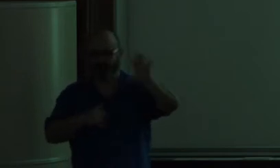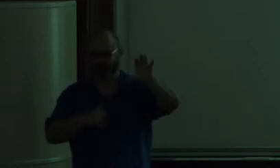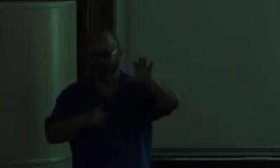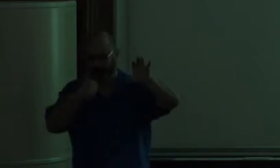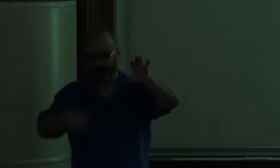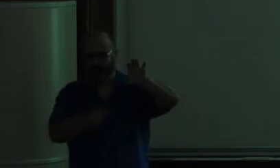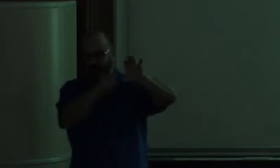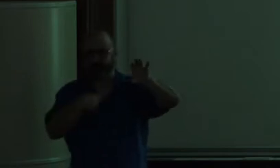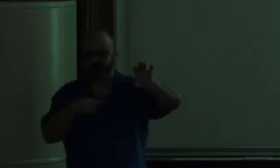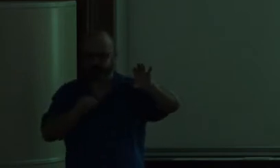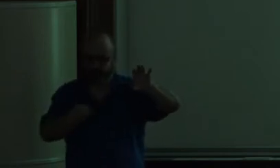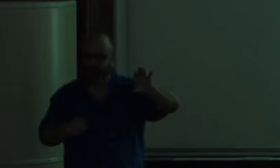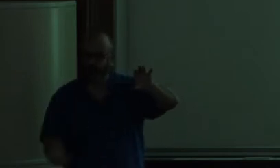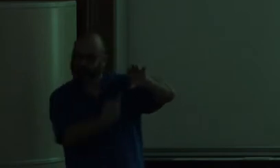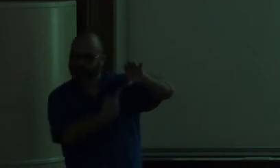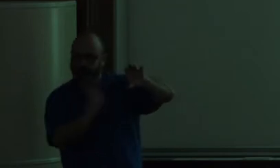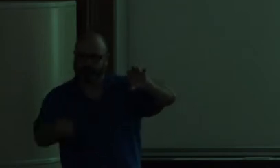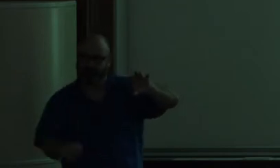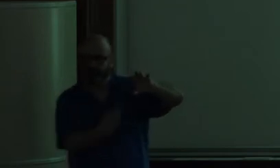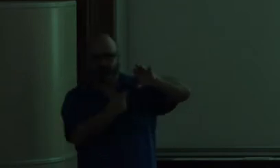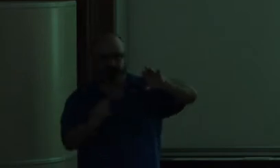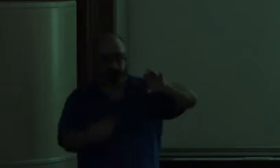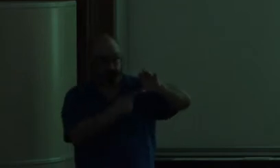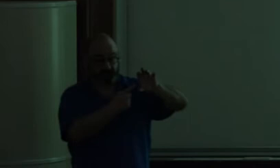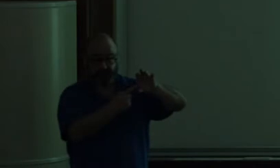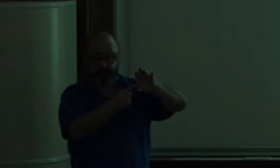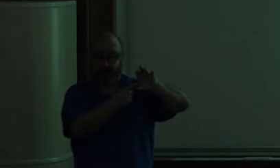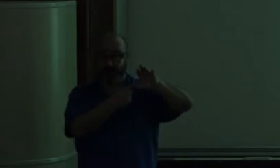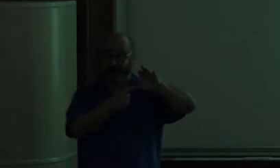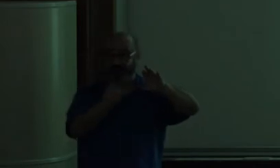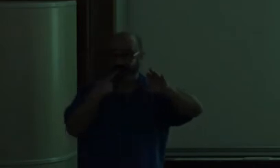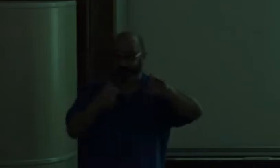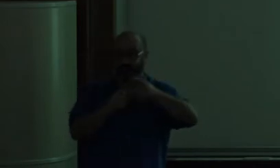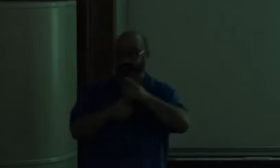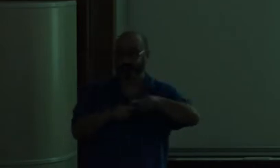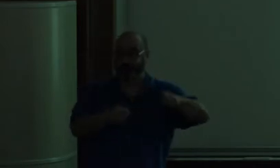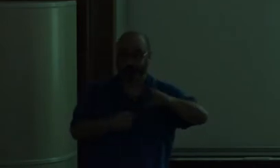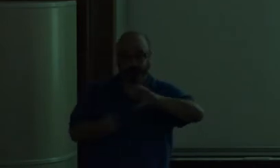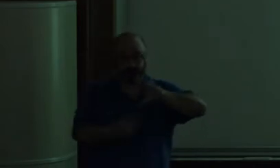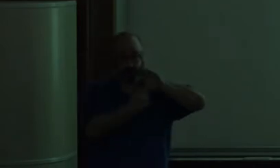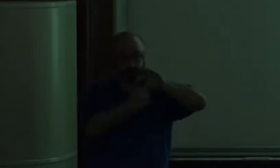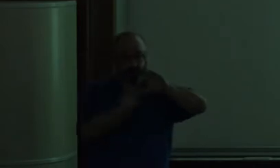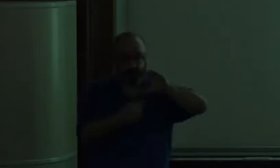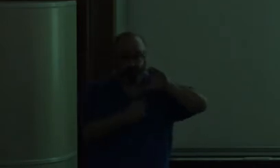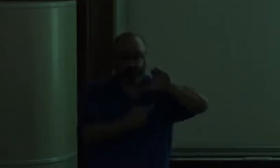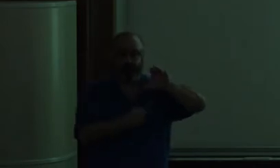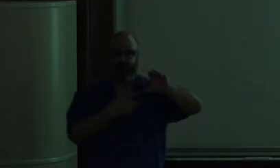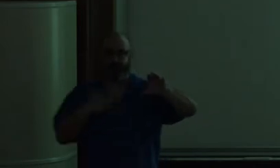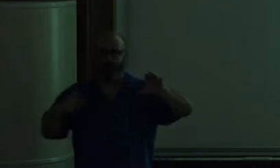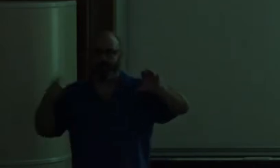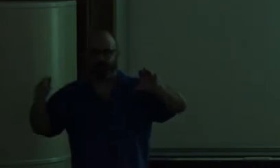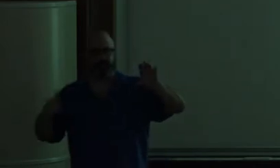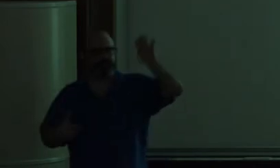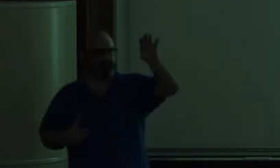récupérer. Des gens ont stocké une procédure, et le design pattern procédure stockée est apparu. Au bout d'un moment, bah, on a créé des langages plus haut niveau, on s'est dit on ne va